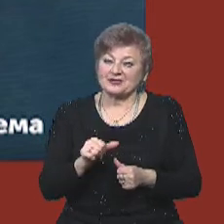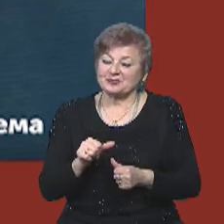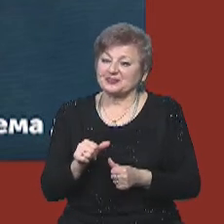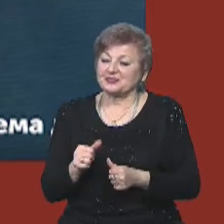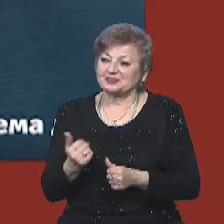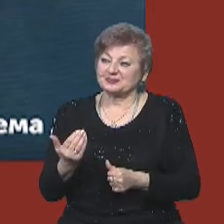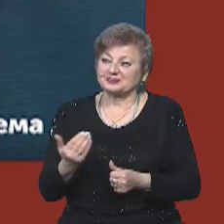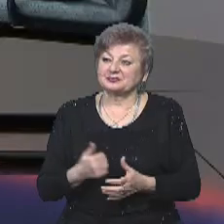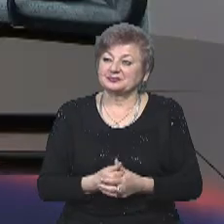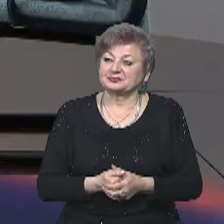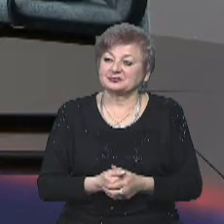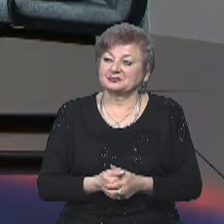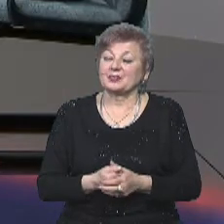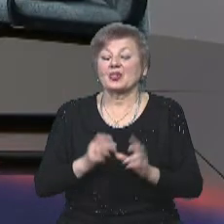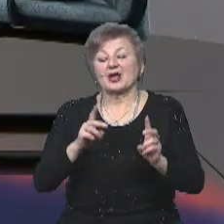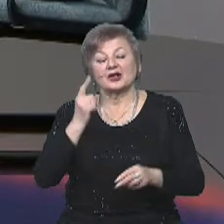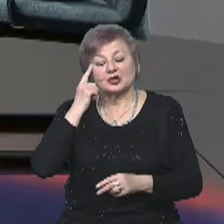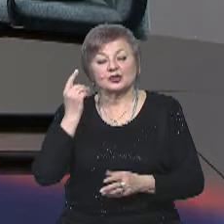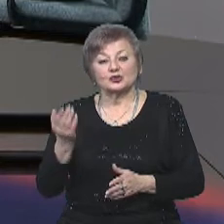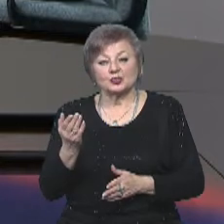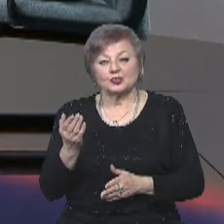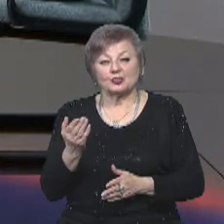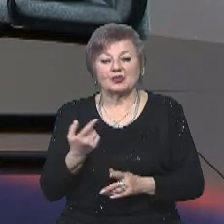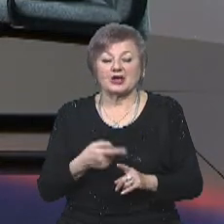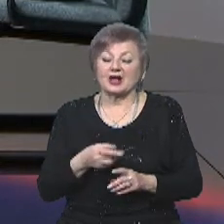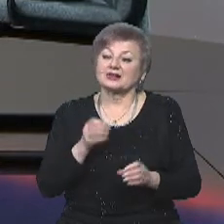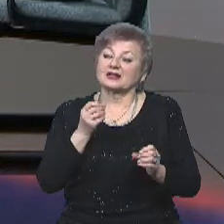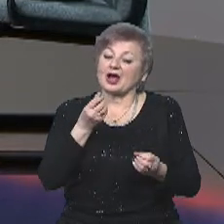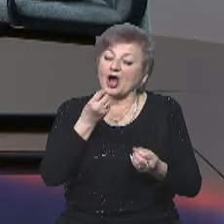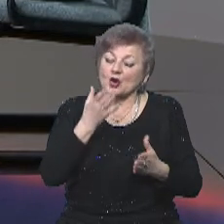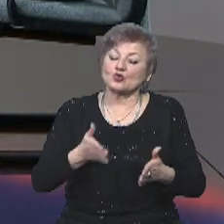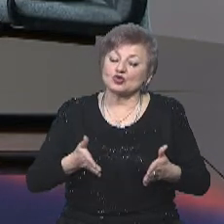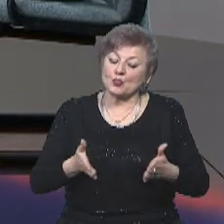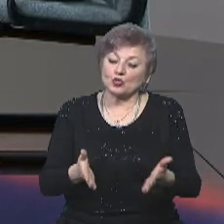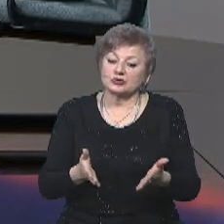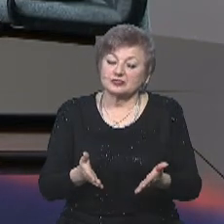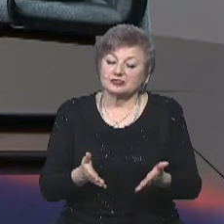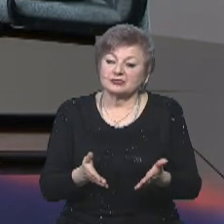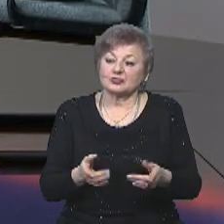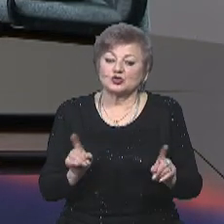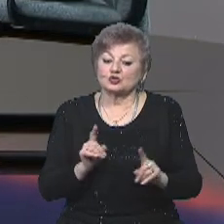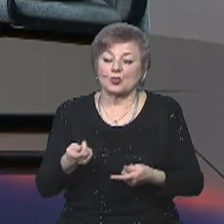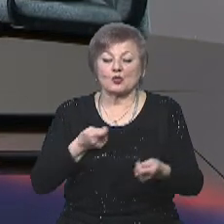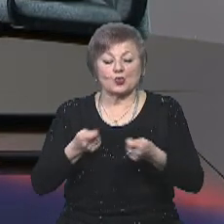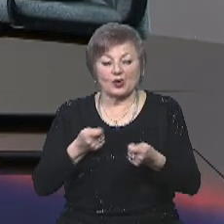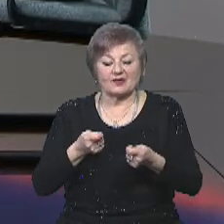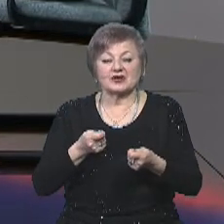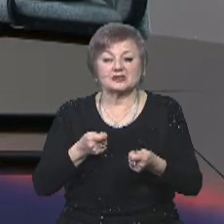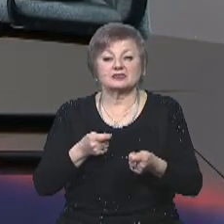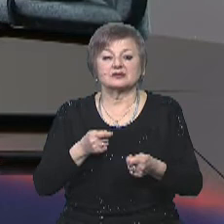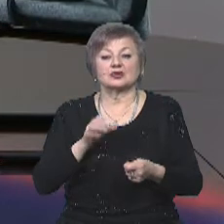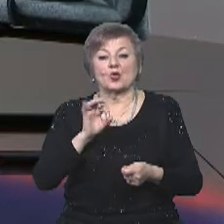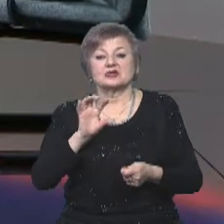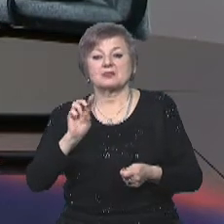мережі». Як ви думаєте, наскільки це продуктивний шлях, щоб керівники управляючих компаній